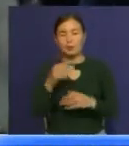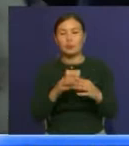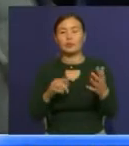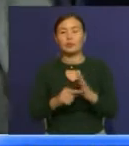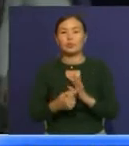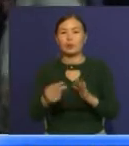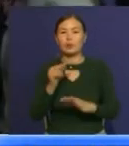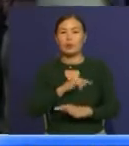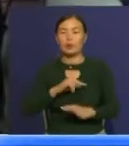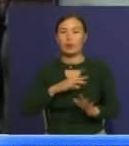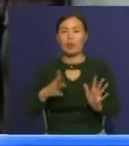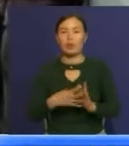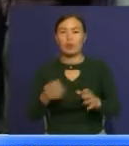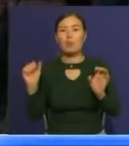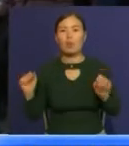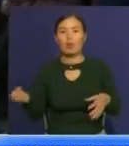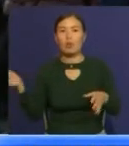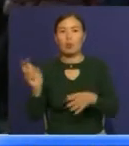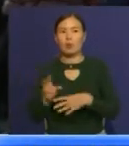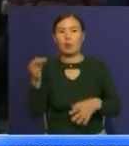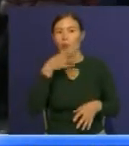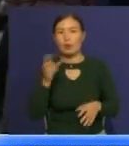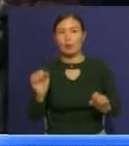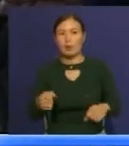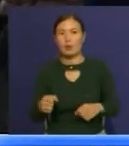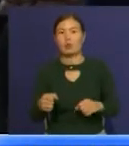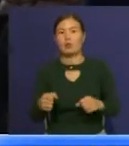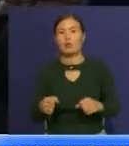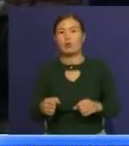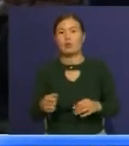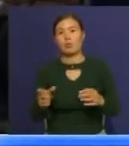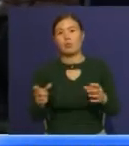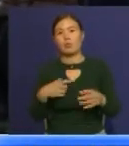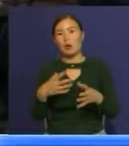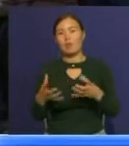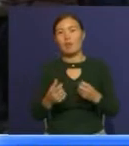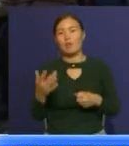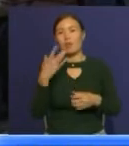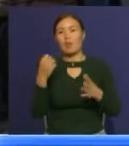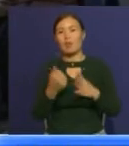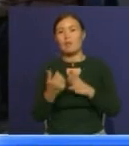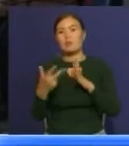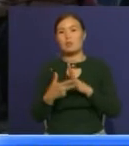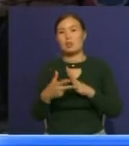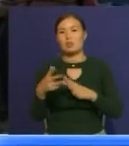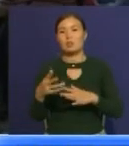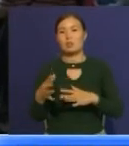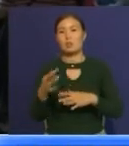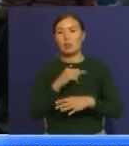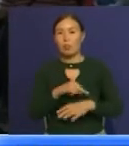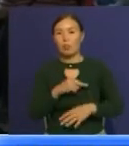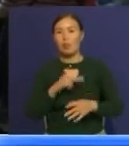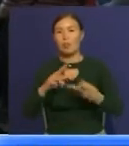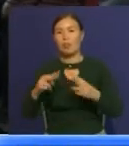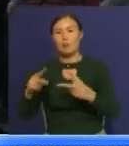вечера. Пожалуйста, люди приходят после 6:30, после 7 мы принимаем до 8 вечера. Работаем